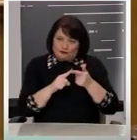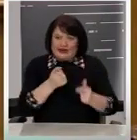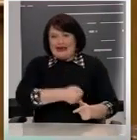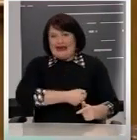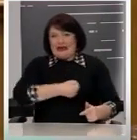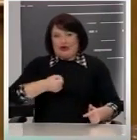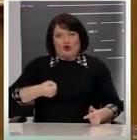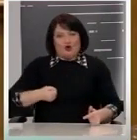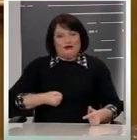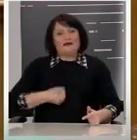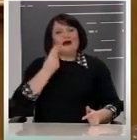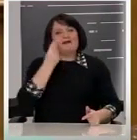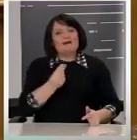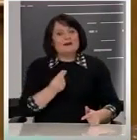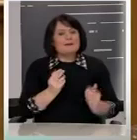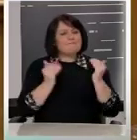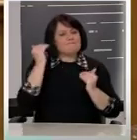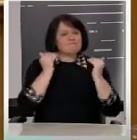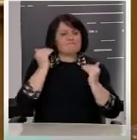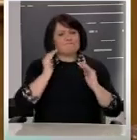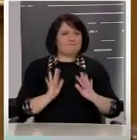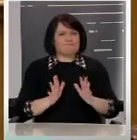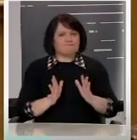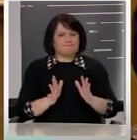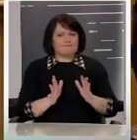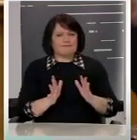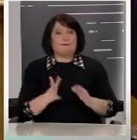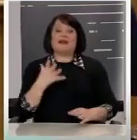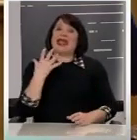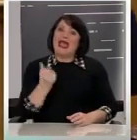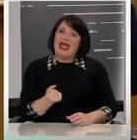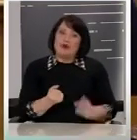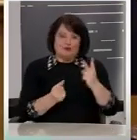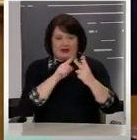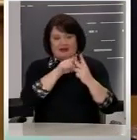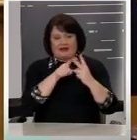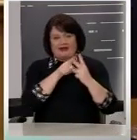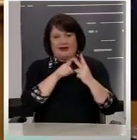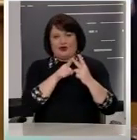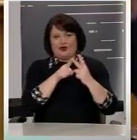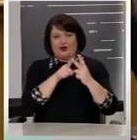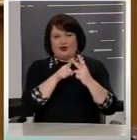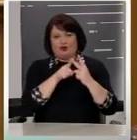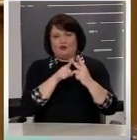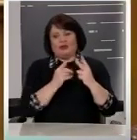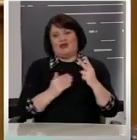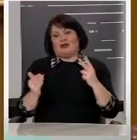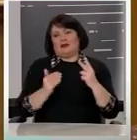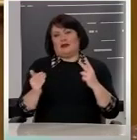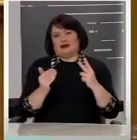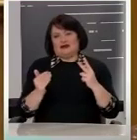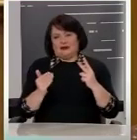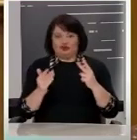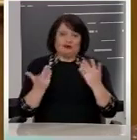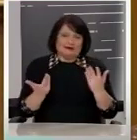λιτότητα αρχίζει και αμφισβητείται. Παρόλο που έχουμε 2 δεξιές να την αντιμετωπίσουμε στο ευρωπαϊκό επίπεδο, η